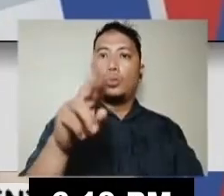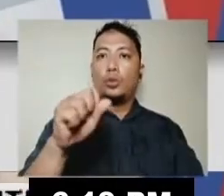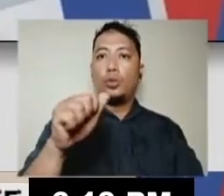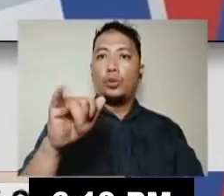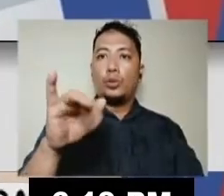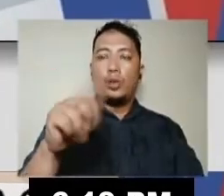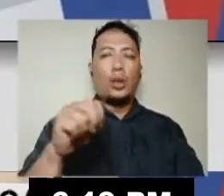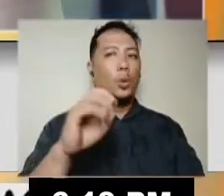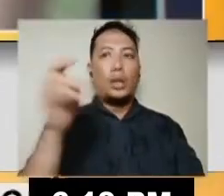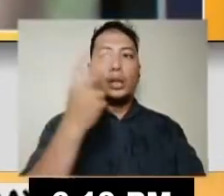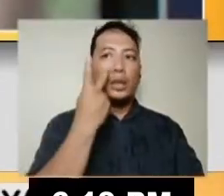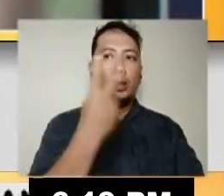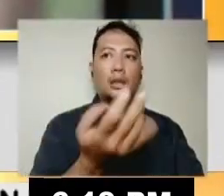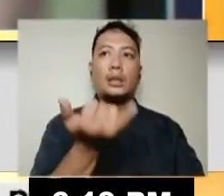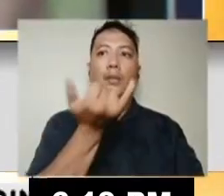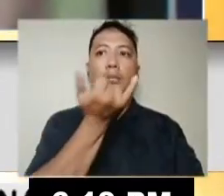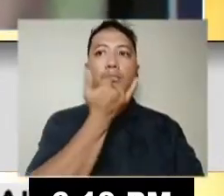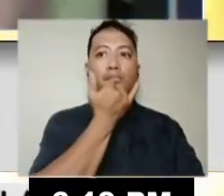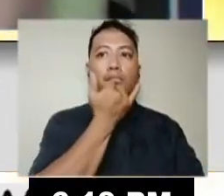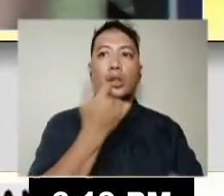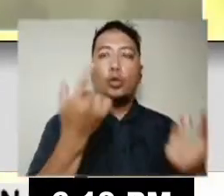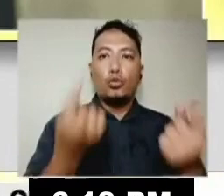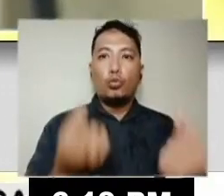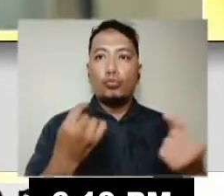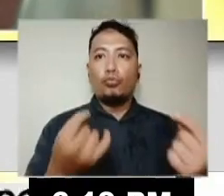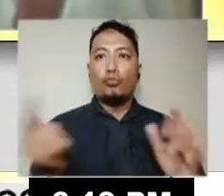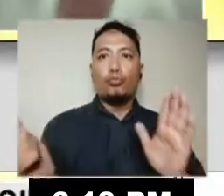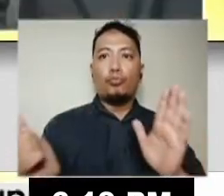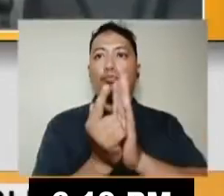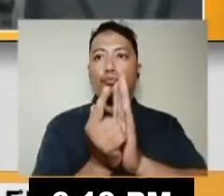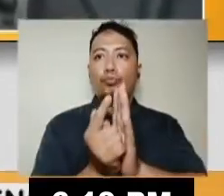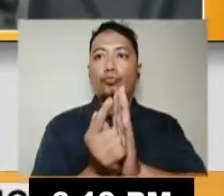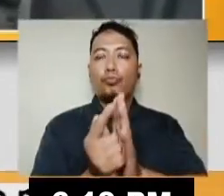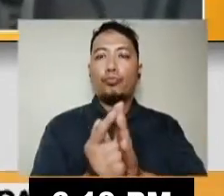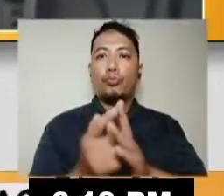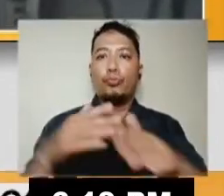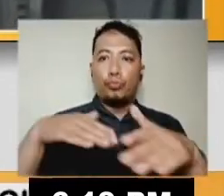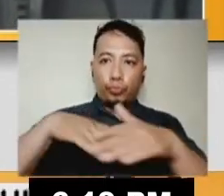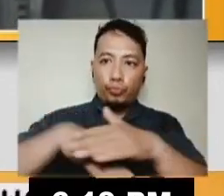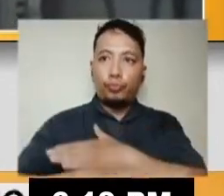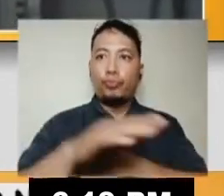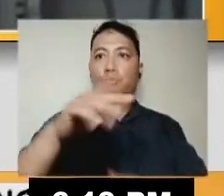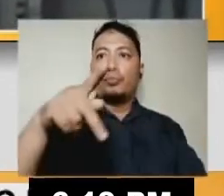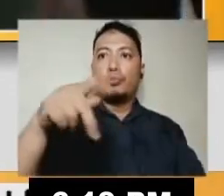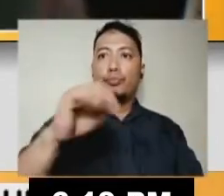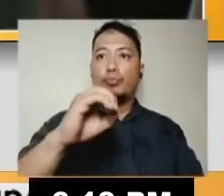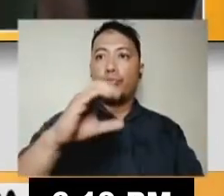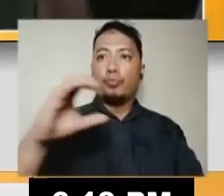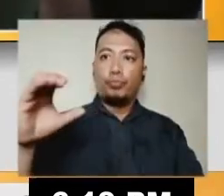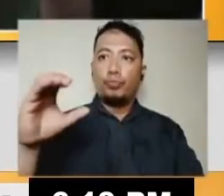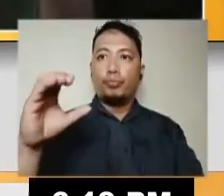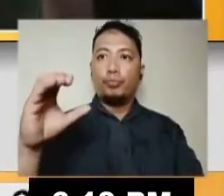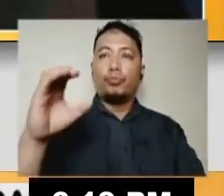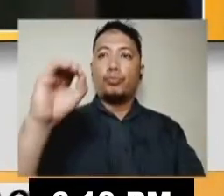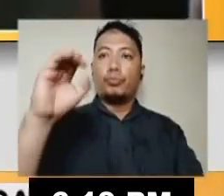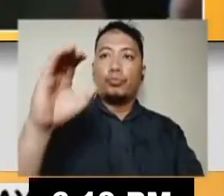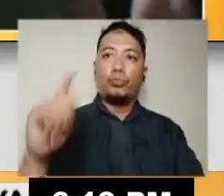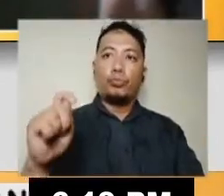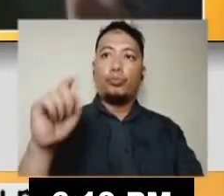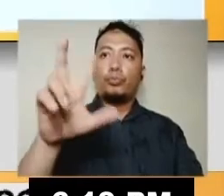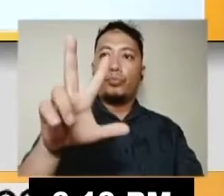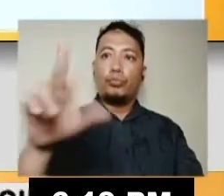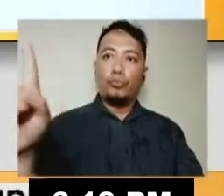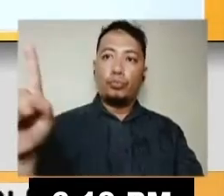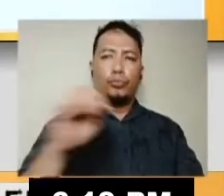o illegal na ginagawa. Kaya po nung pumasok yung PAOK last October 31, wala po silang nakitang